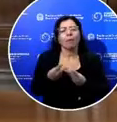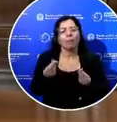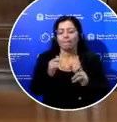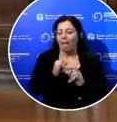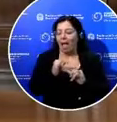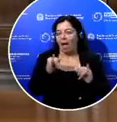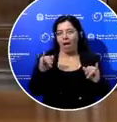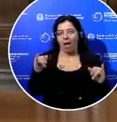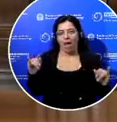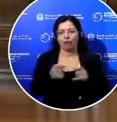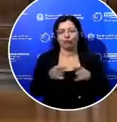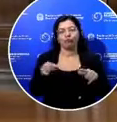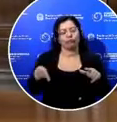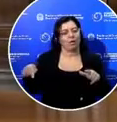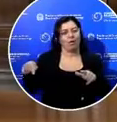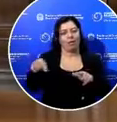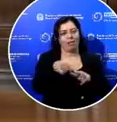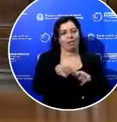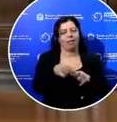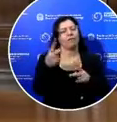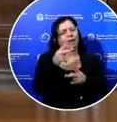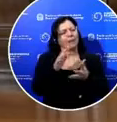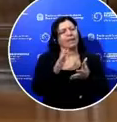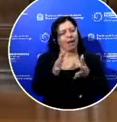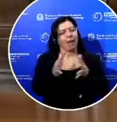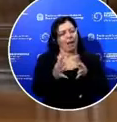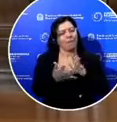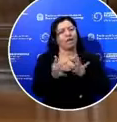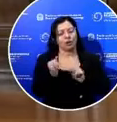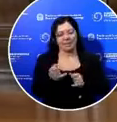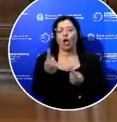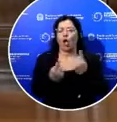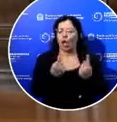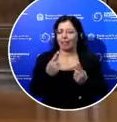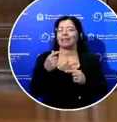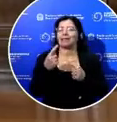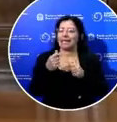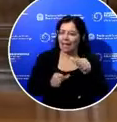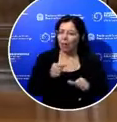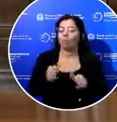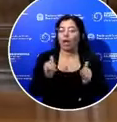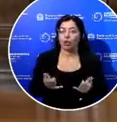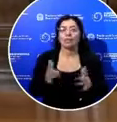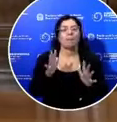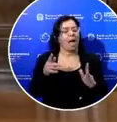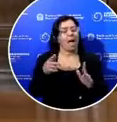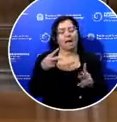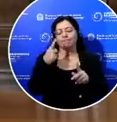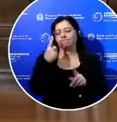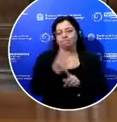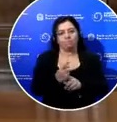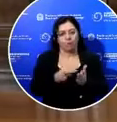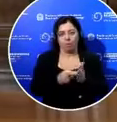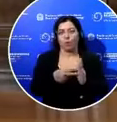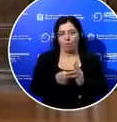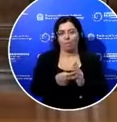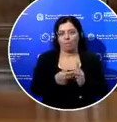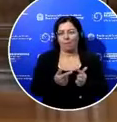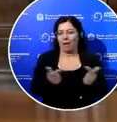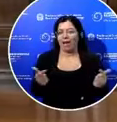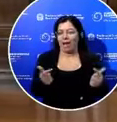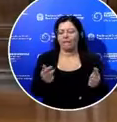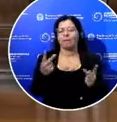città. Ha cambiato caratteristiche e contesti, ma è rimasta una grave piaga, anche se negli anni si è